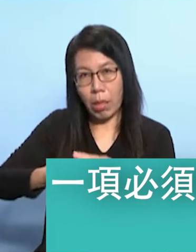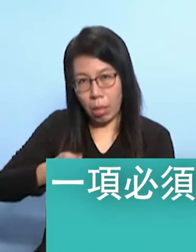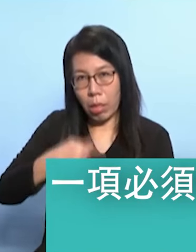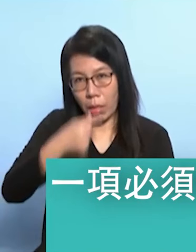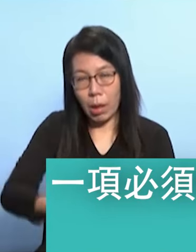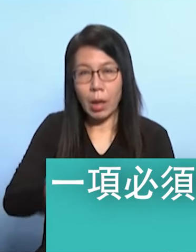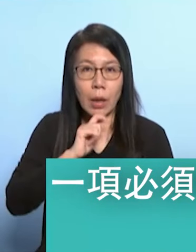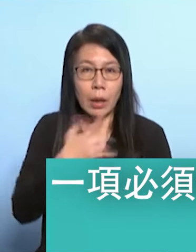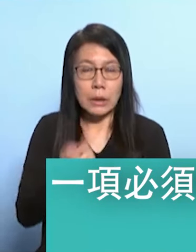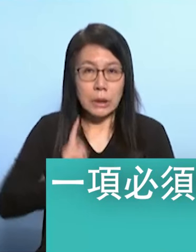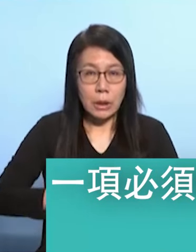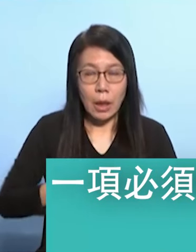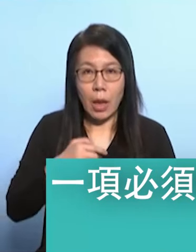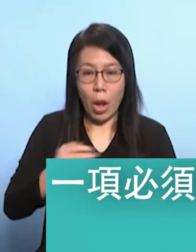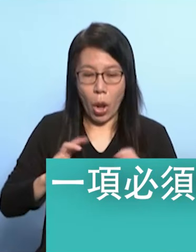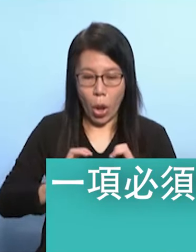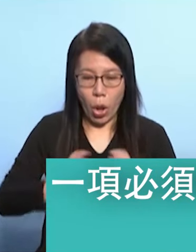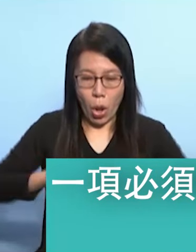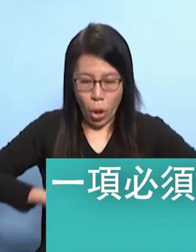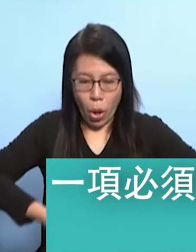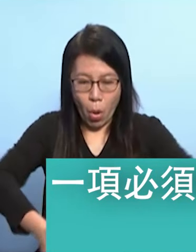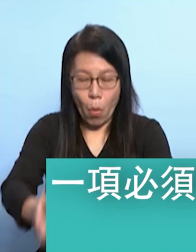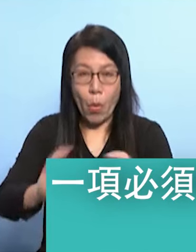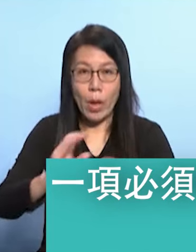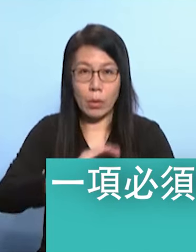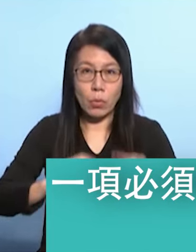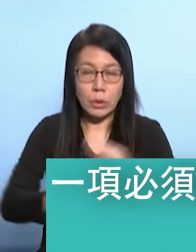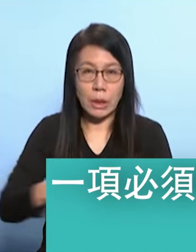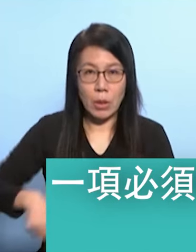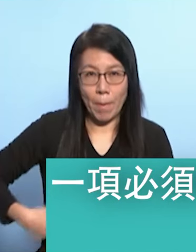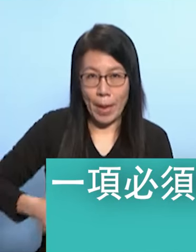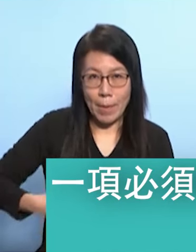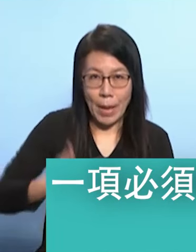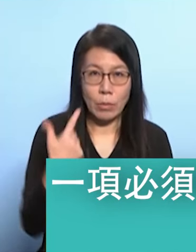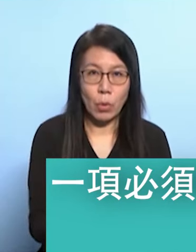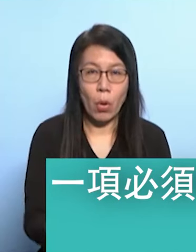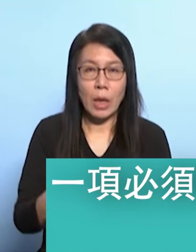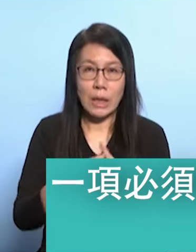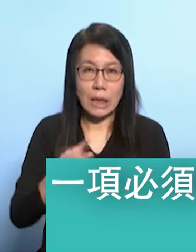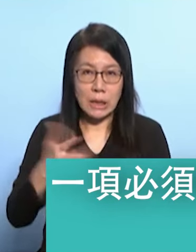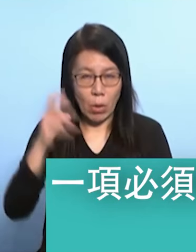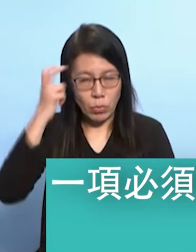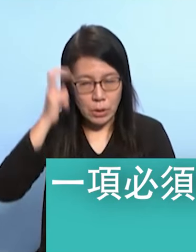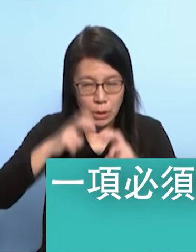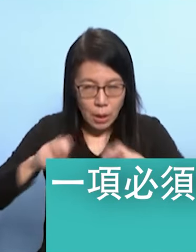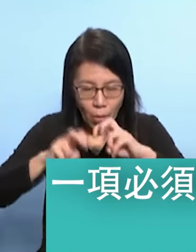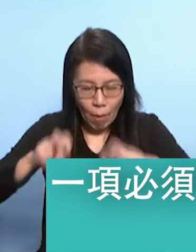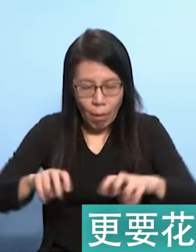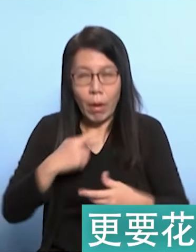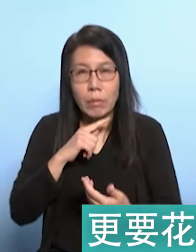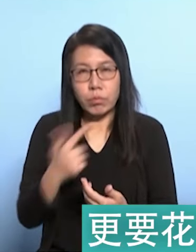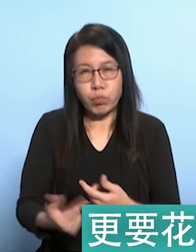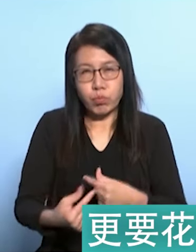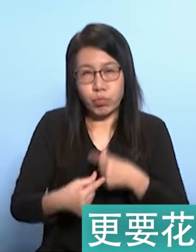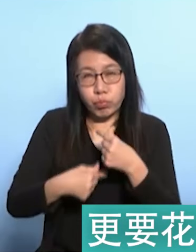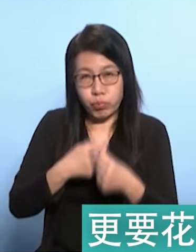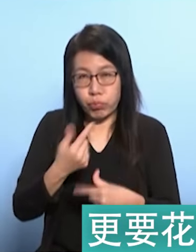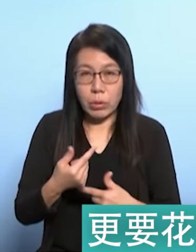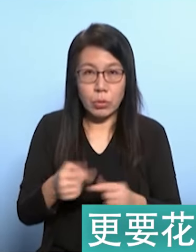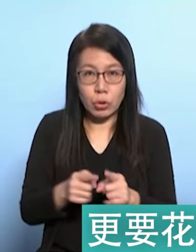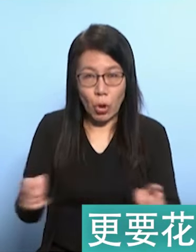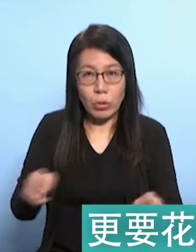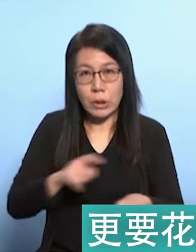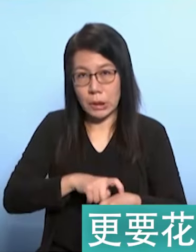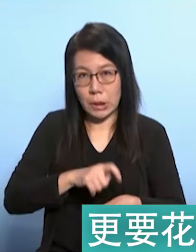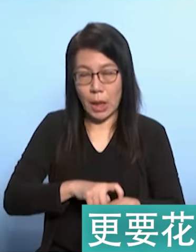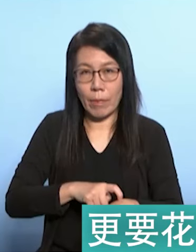項必須要做的道路工程要花費大量的金錢和人力做研究與勘查，更加要花